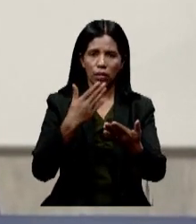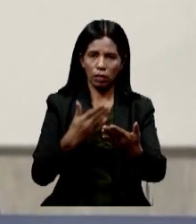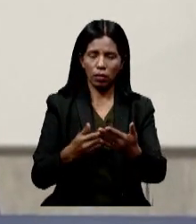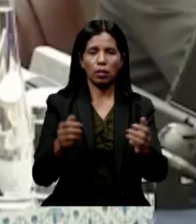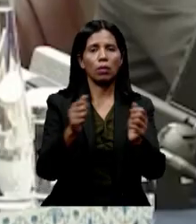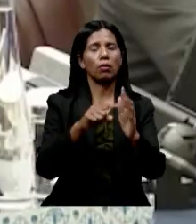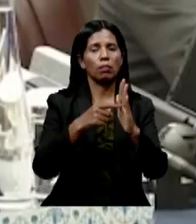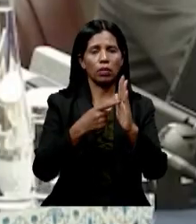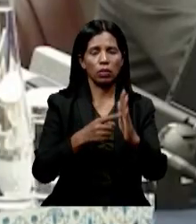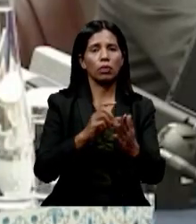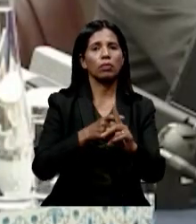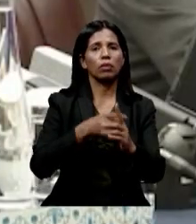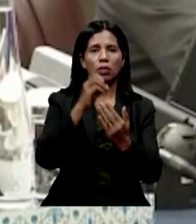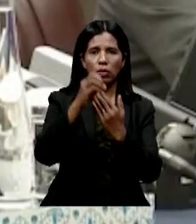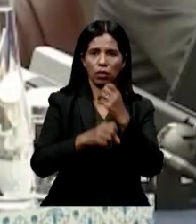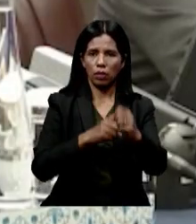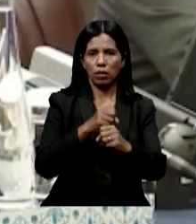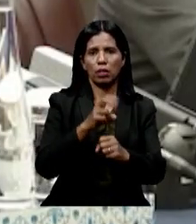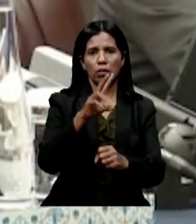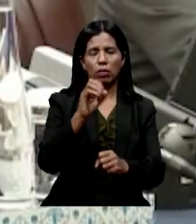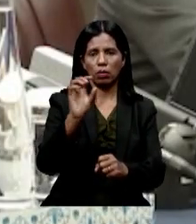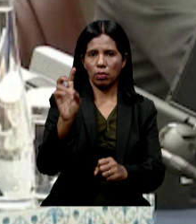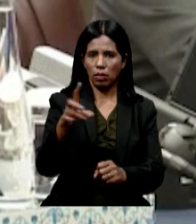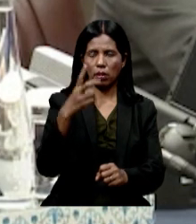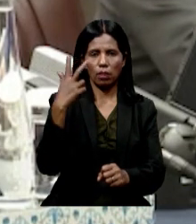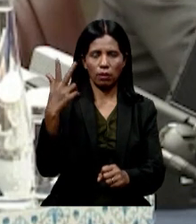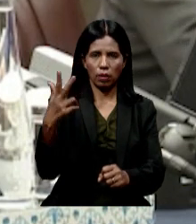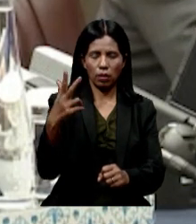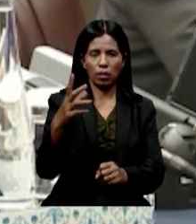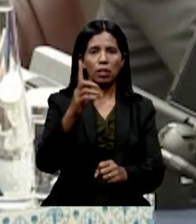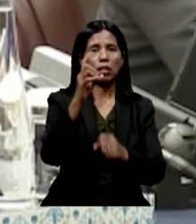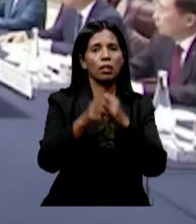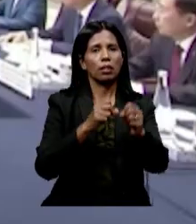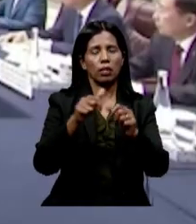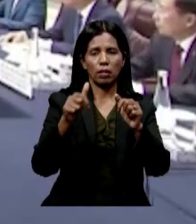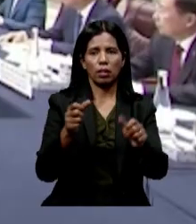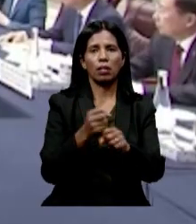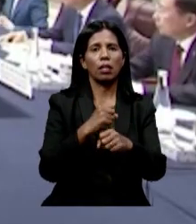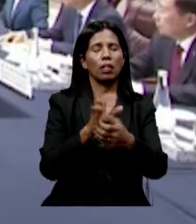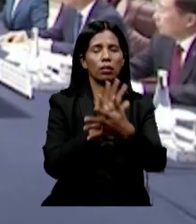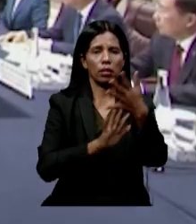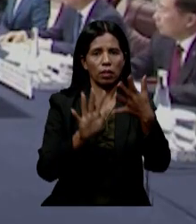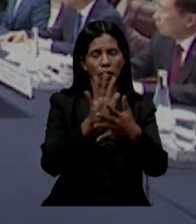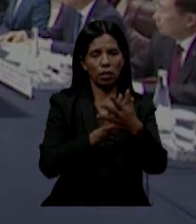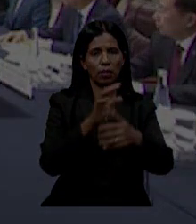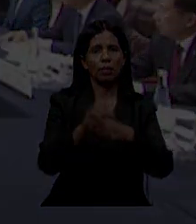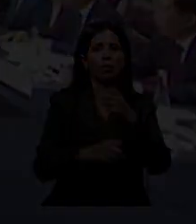hahu ia outubro ia tina rihun rua sanulu resin tolu no ia tina nidane halo aniversário Badala Sanulu.